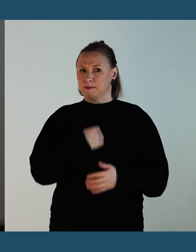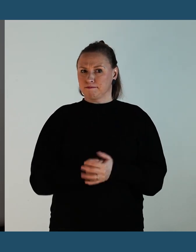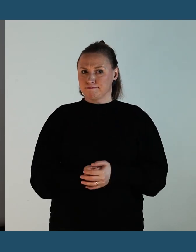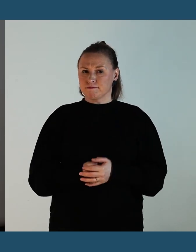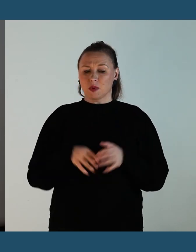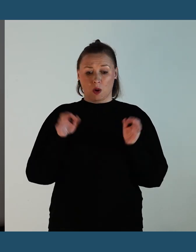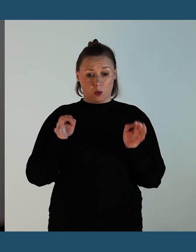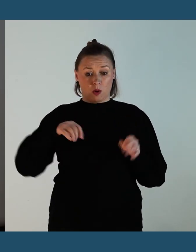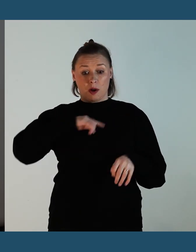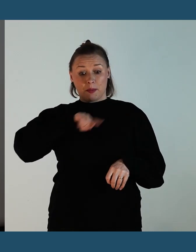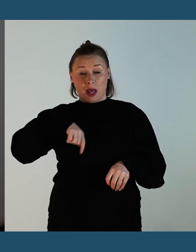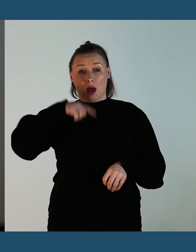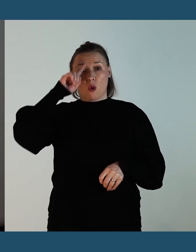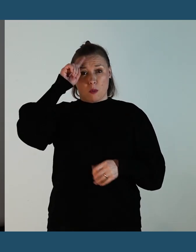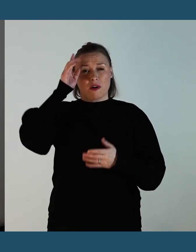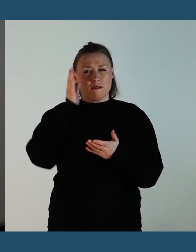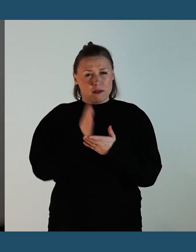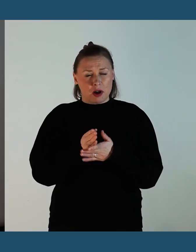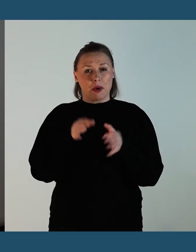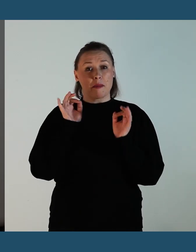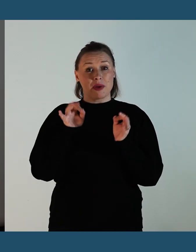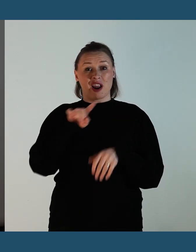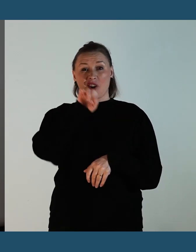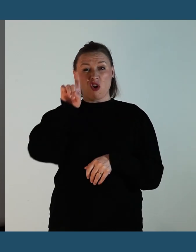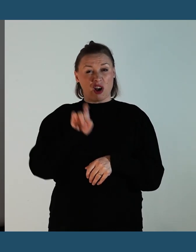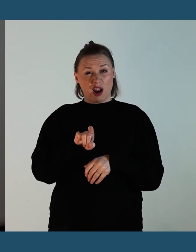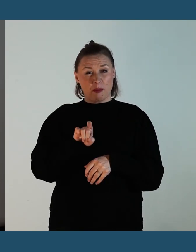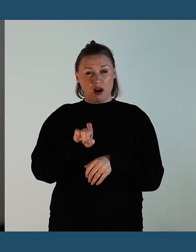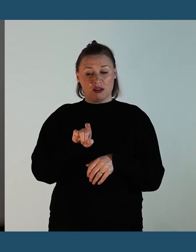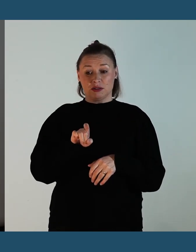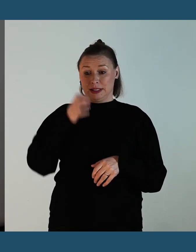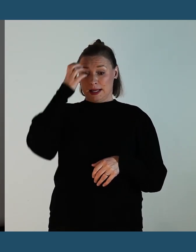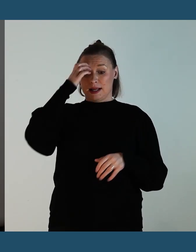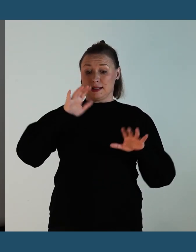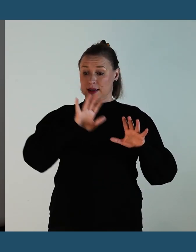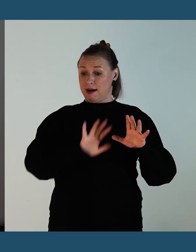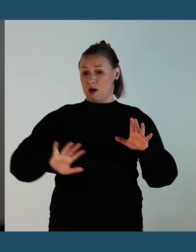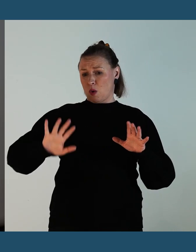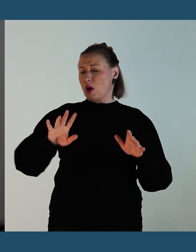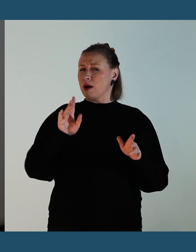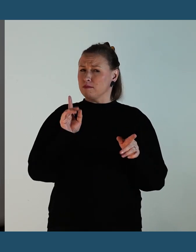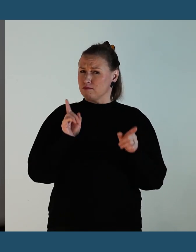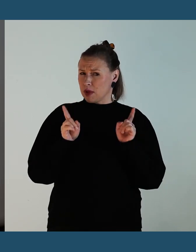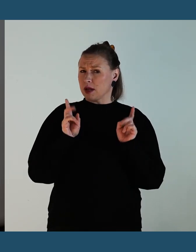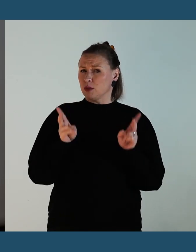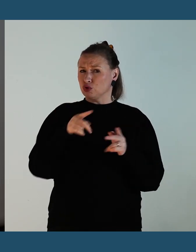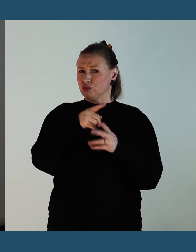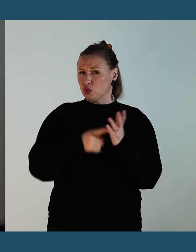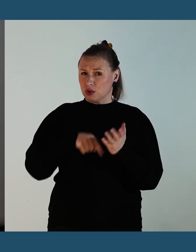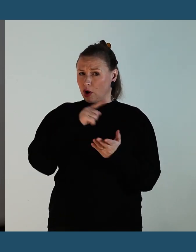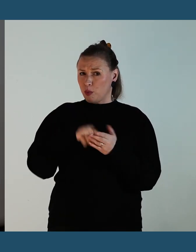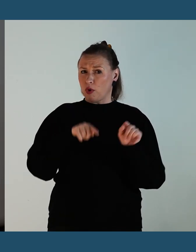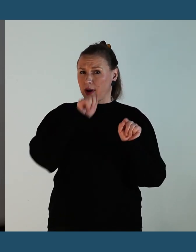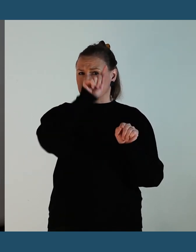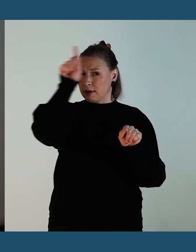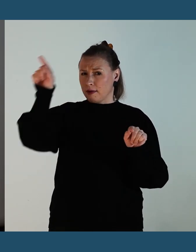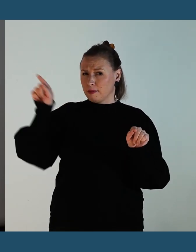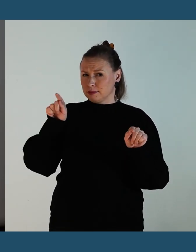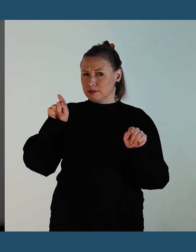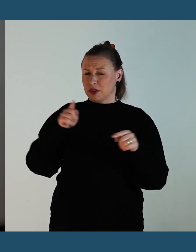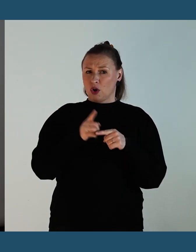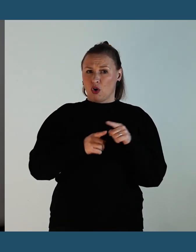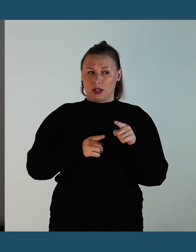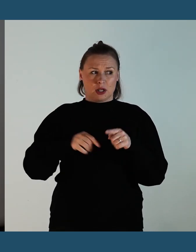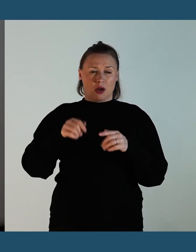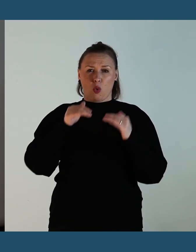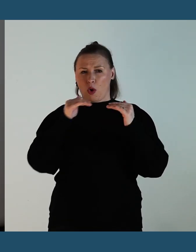niin kuin, millainen ongelma meillä myös piilee, vaikka täällä Helsingissä, mutta saattaa olla myös muissakin kaupungeissa siinä, että jos meillä huono-osaisuus kasautuu